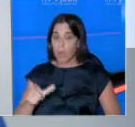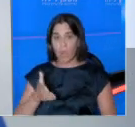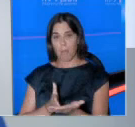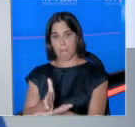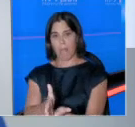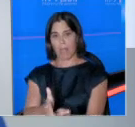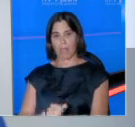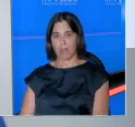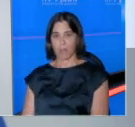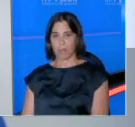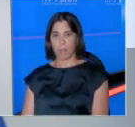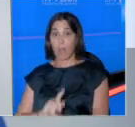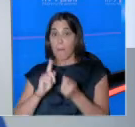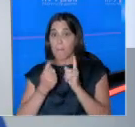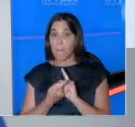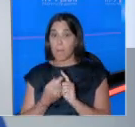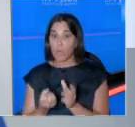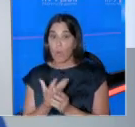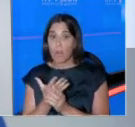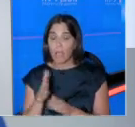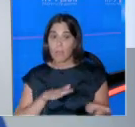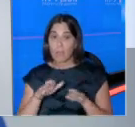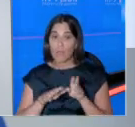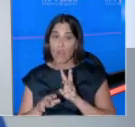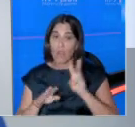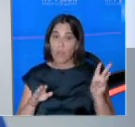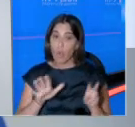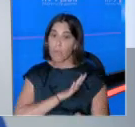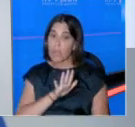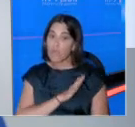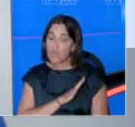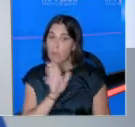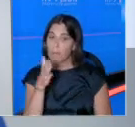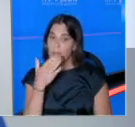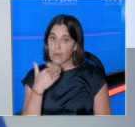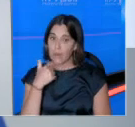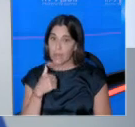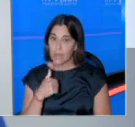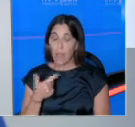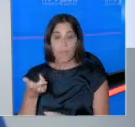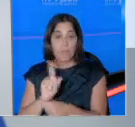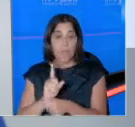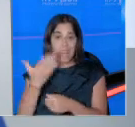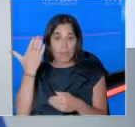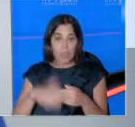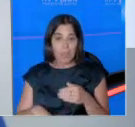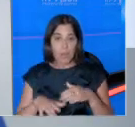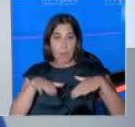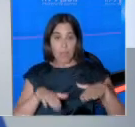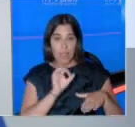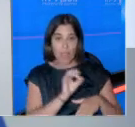האמת. במקום להקים ממשלת שמאל מסוכנת למדינת ישראל, מיד עם סיום המנדט של